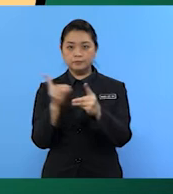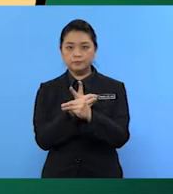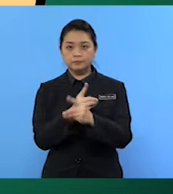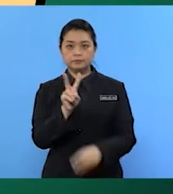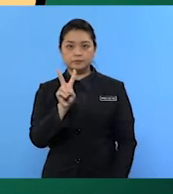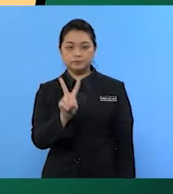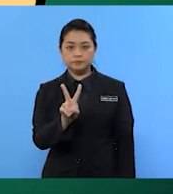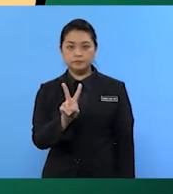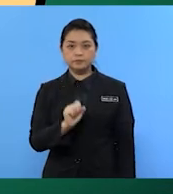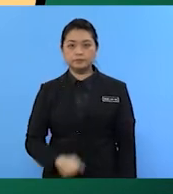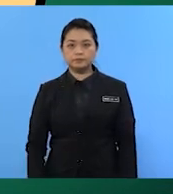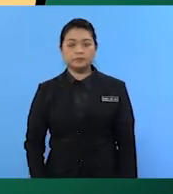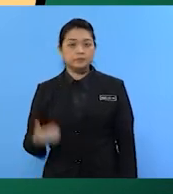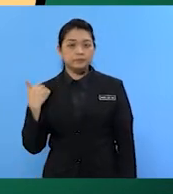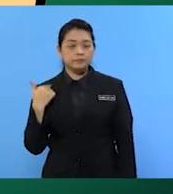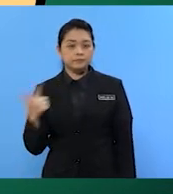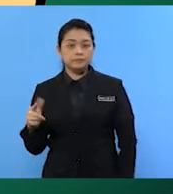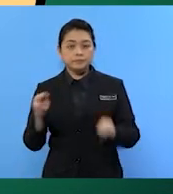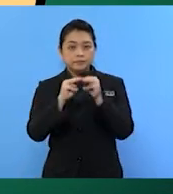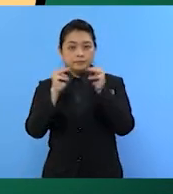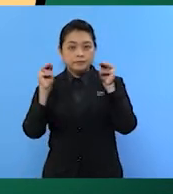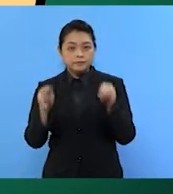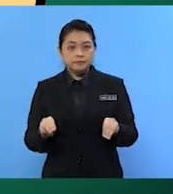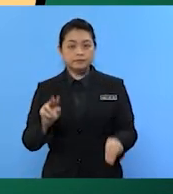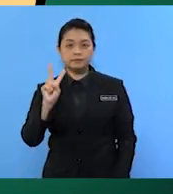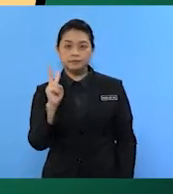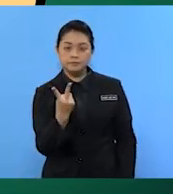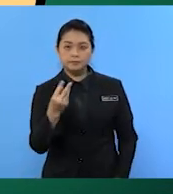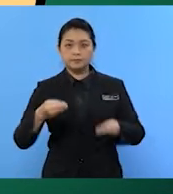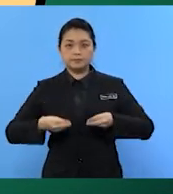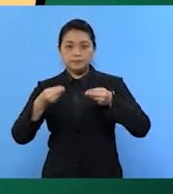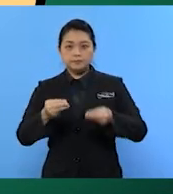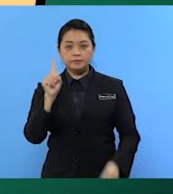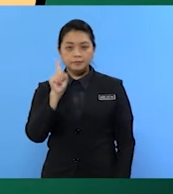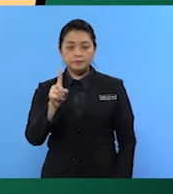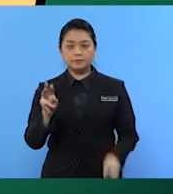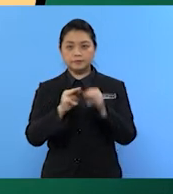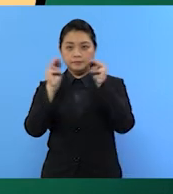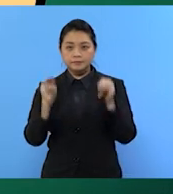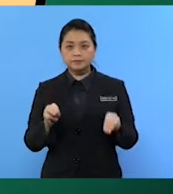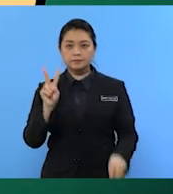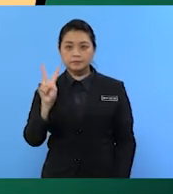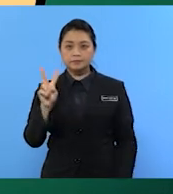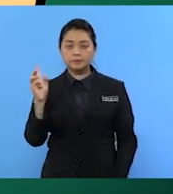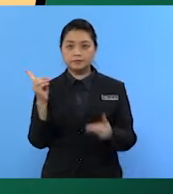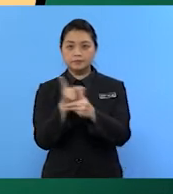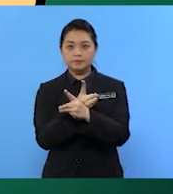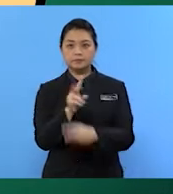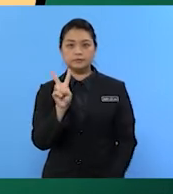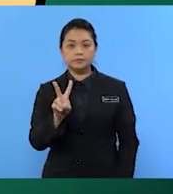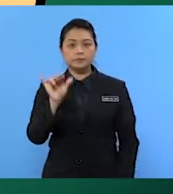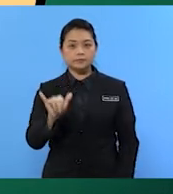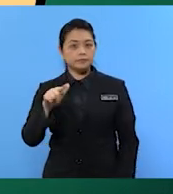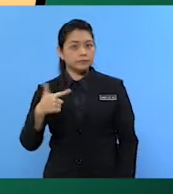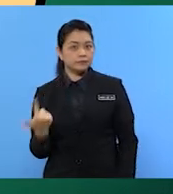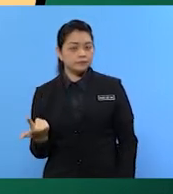2/2 ialah matriks songsang bagi suatu matriks 2/2 yang